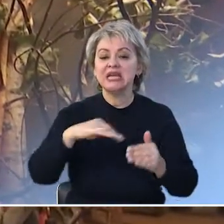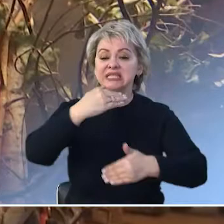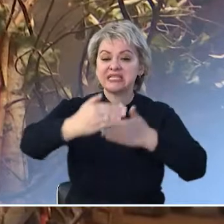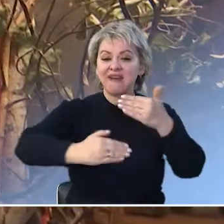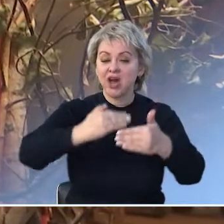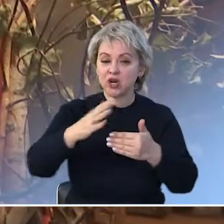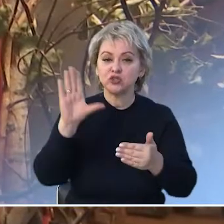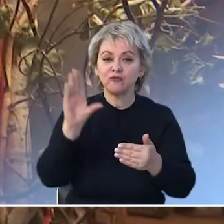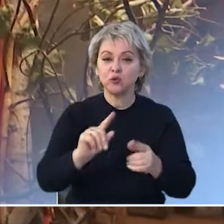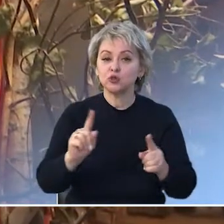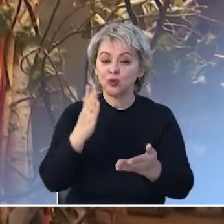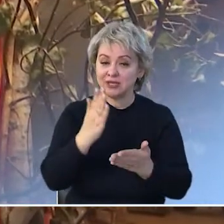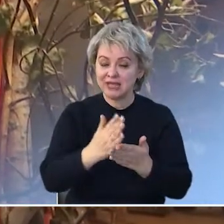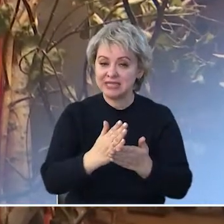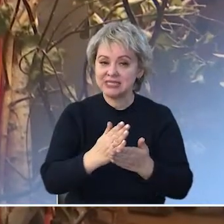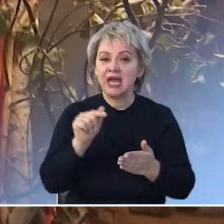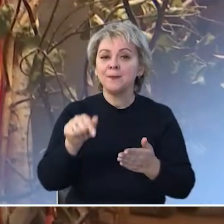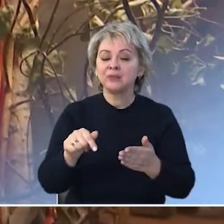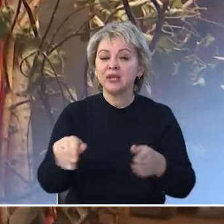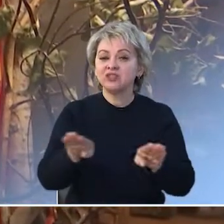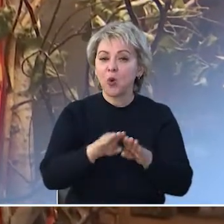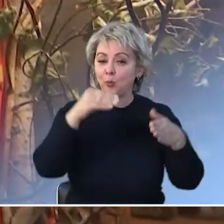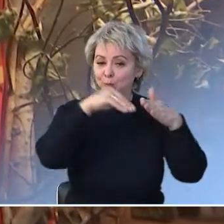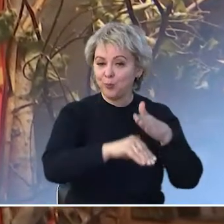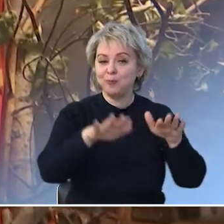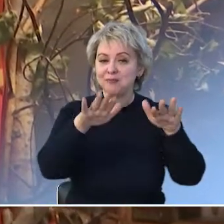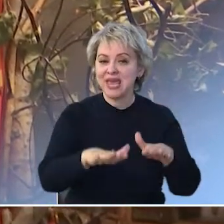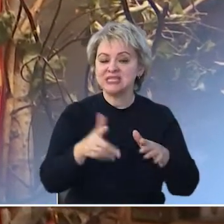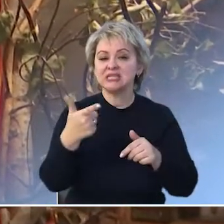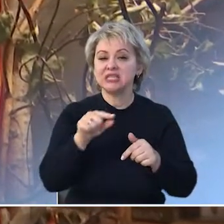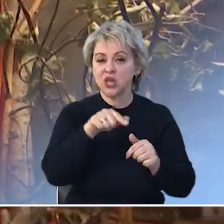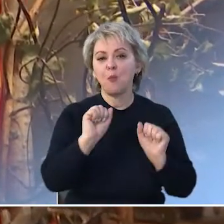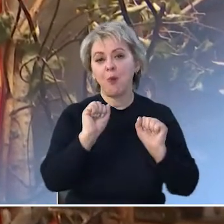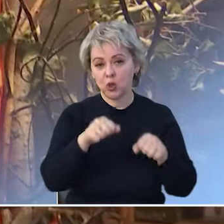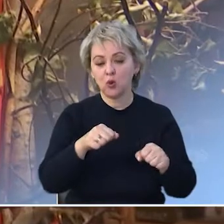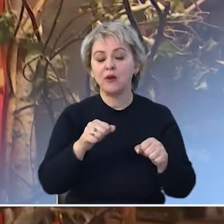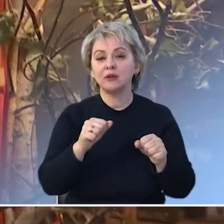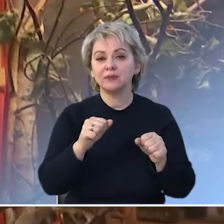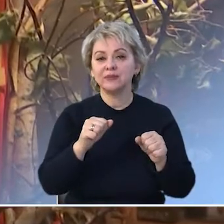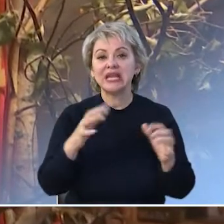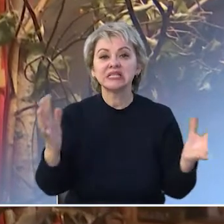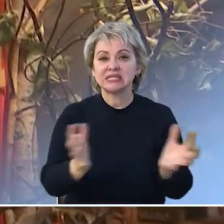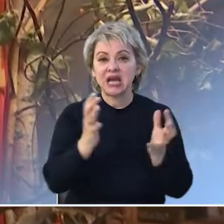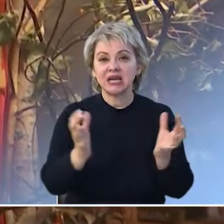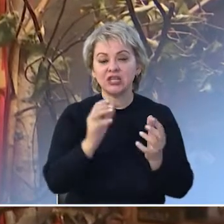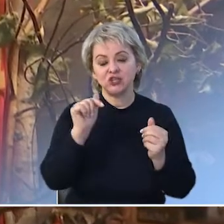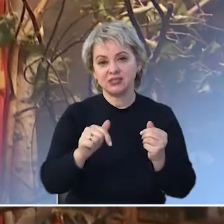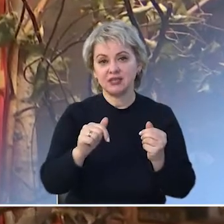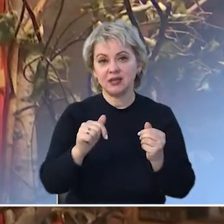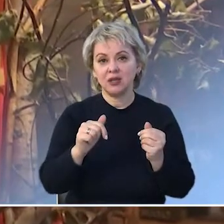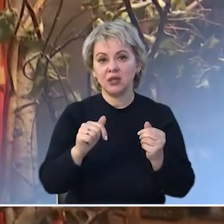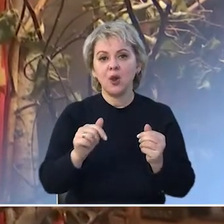хранили, заворачивали во все и носили где-нибудь в таком вот месте, где оно могло